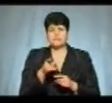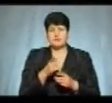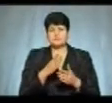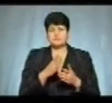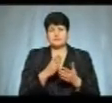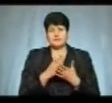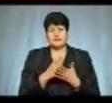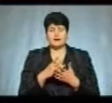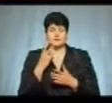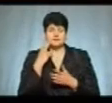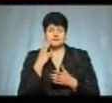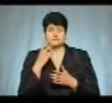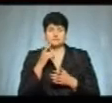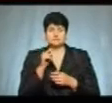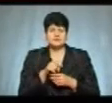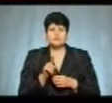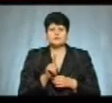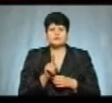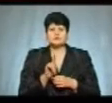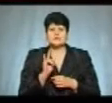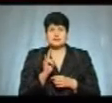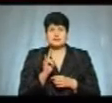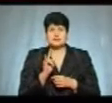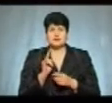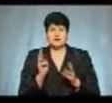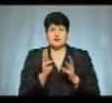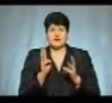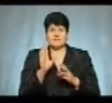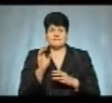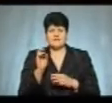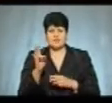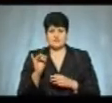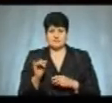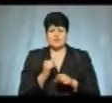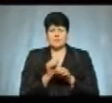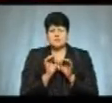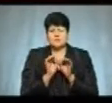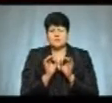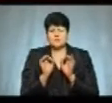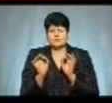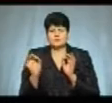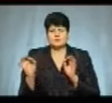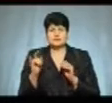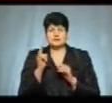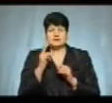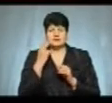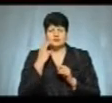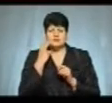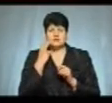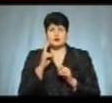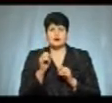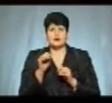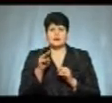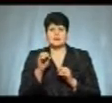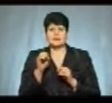що в дитинки згорають вени, вони робляться дуже тоненькі. Дитина постійно з катетром